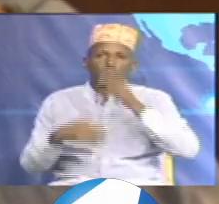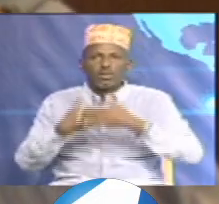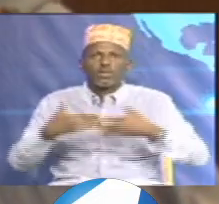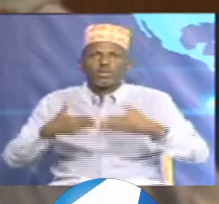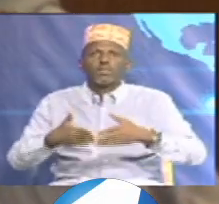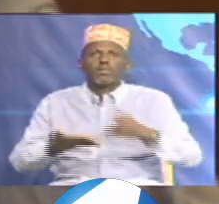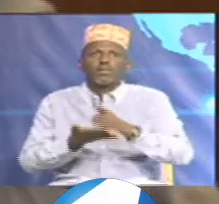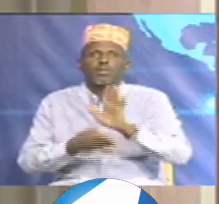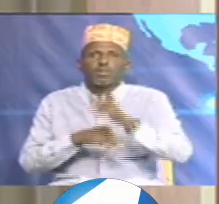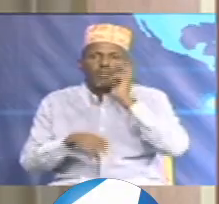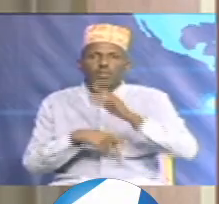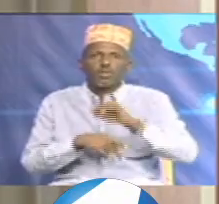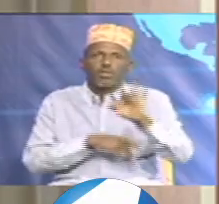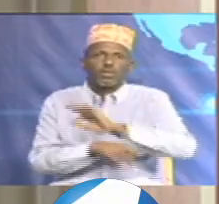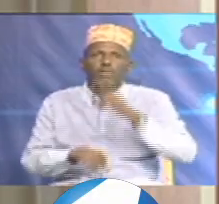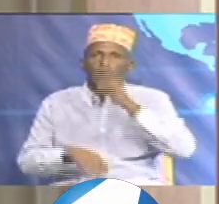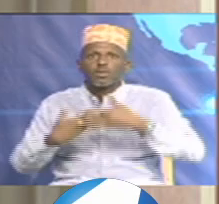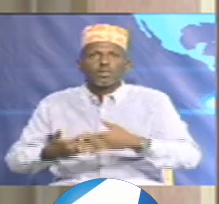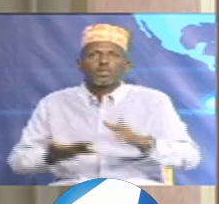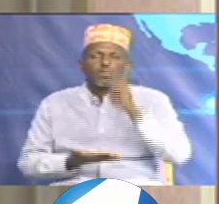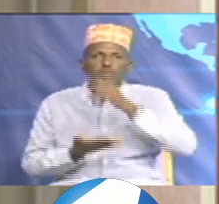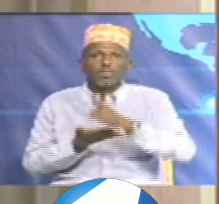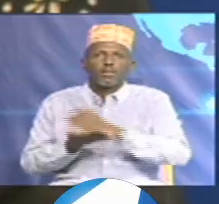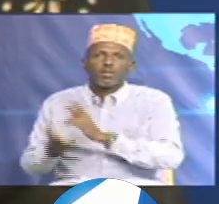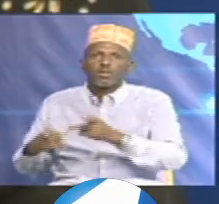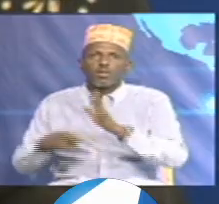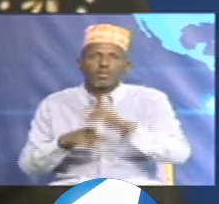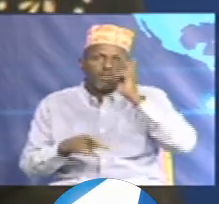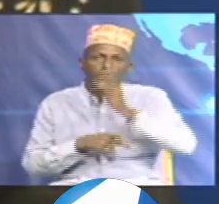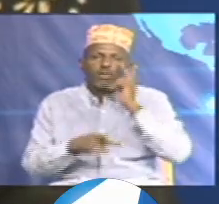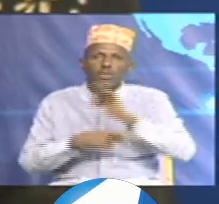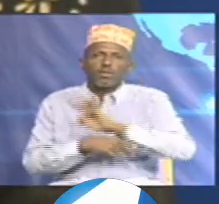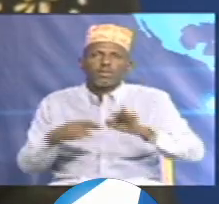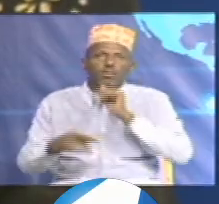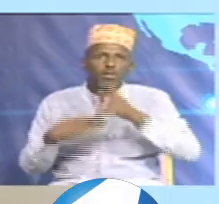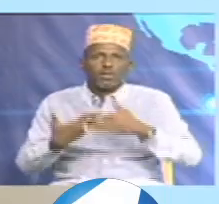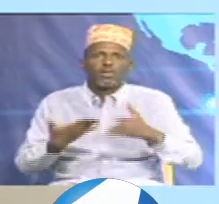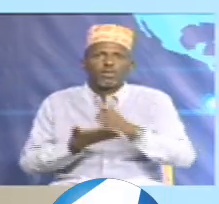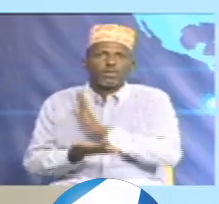la représentante du PNUD, Fatima Elcher, la représentante de l'UNICEF,